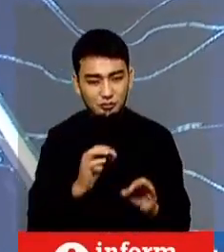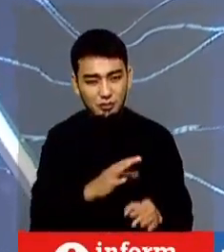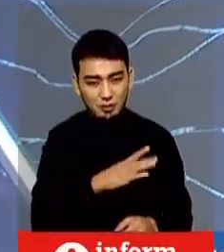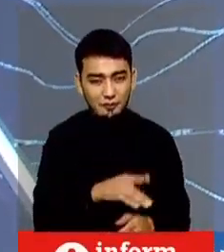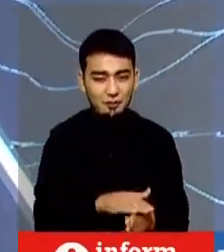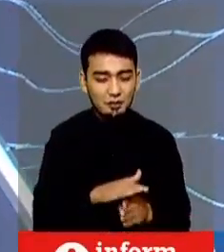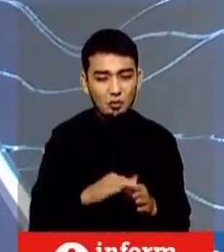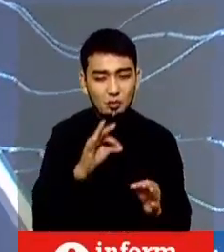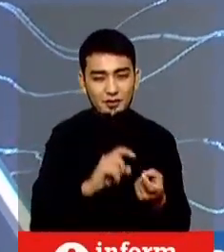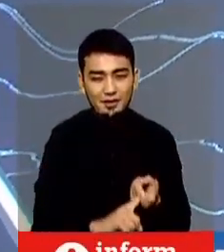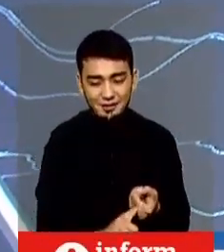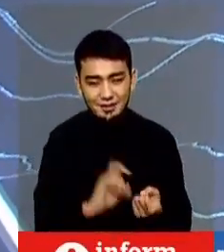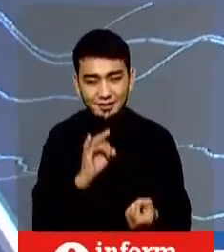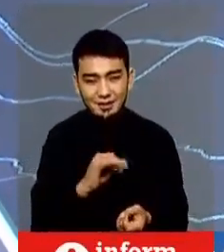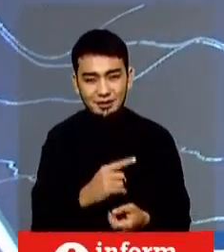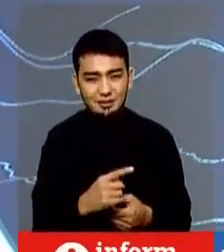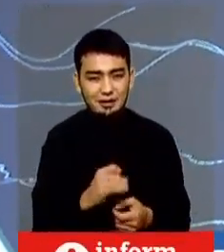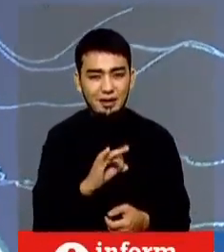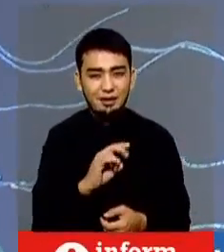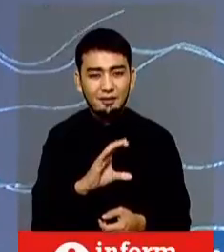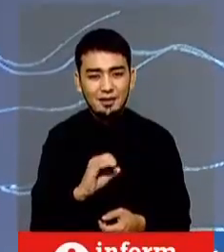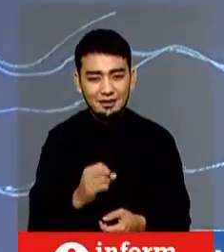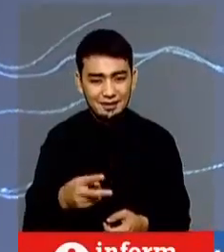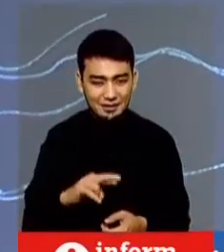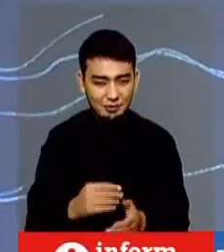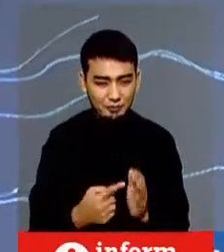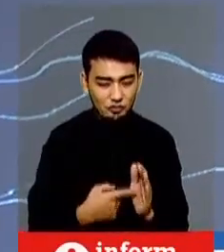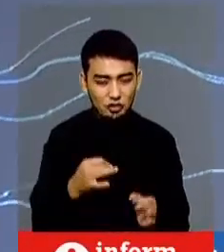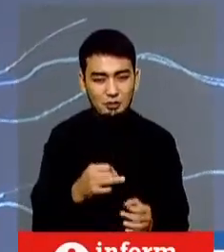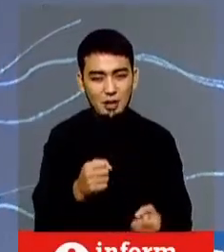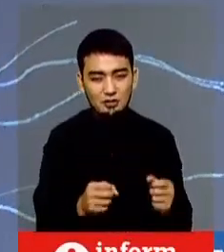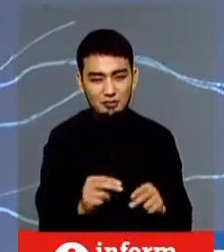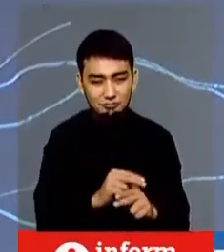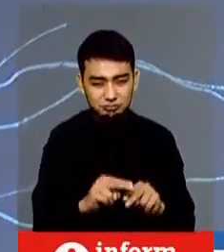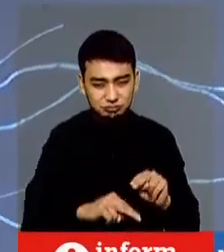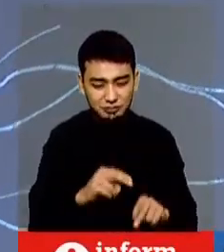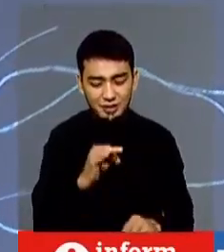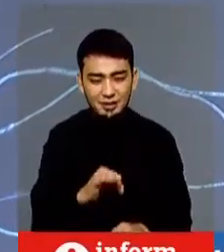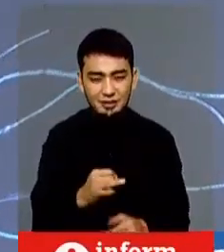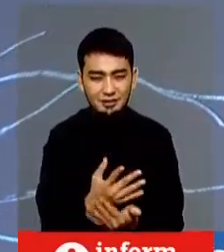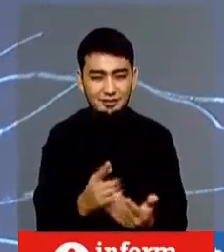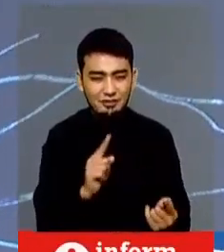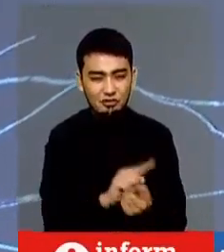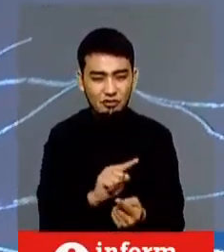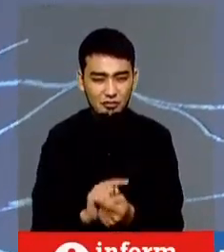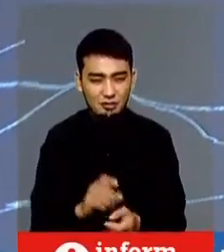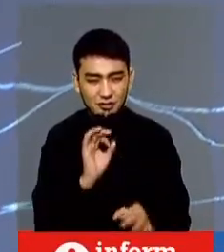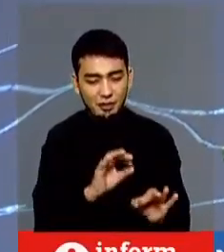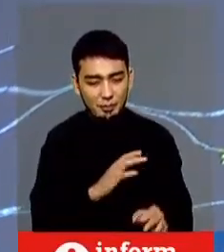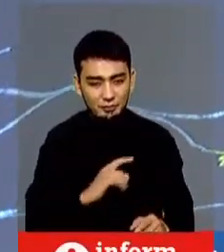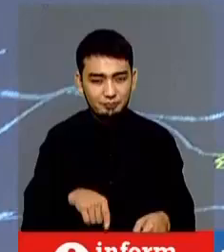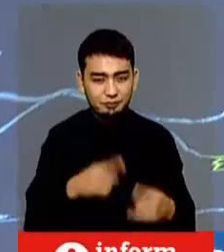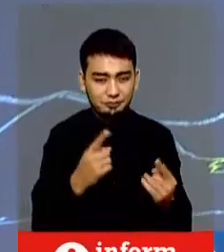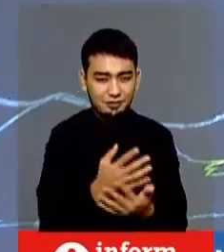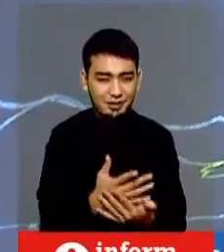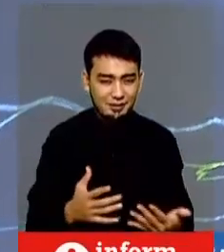Затронули вопросы содействия в привлечении инвестиций, развития отрасли машиностроения. На встрече отметили необходимость расширения